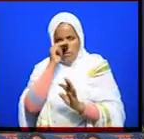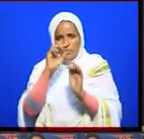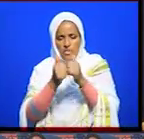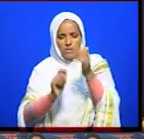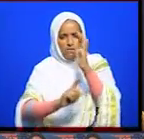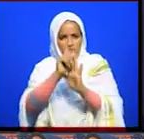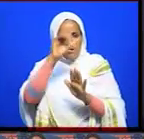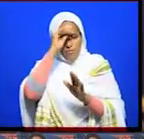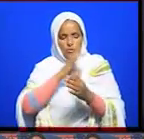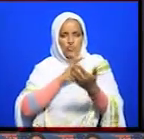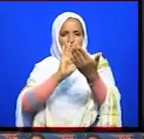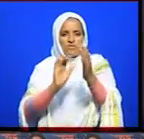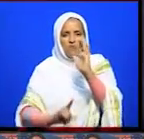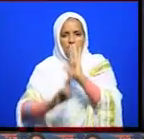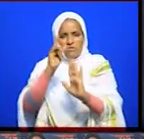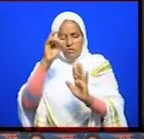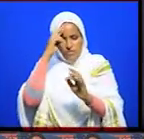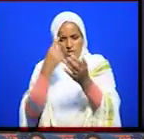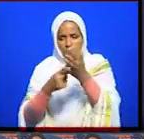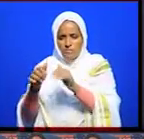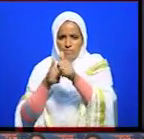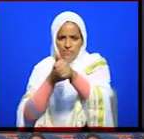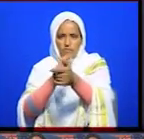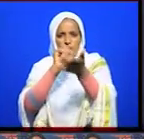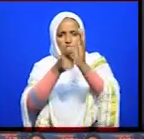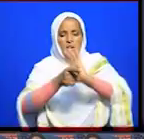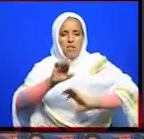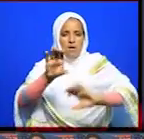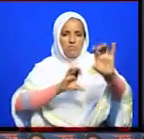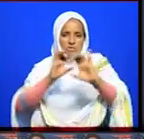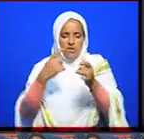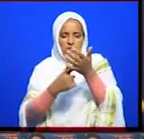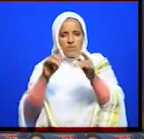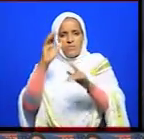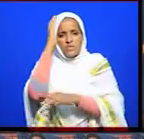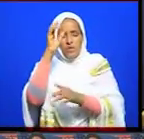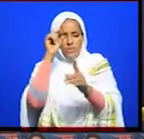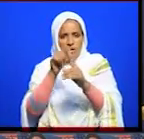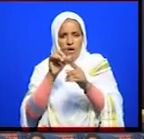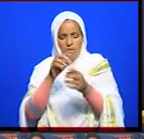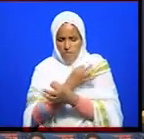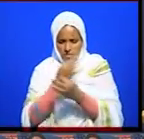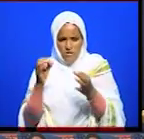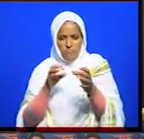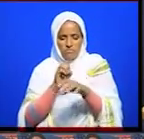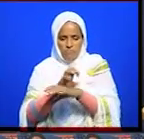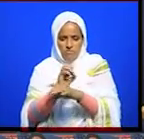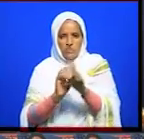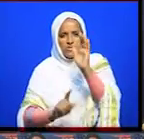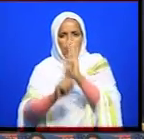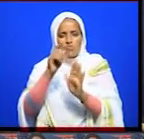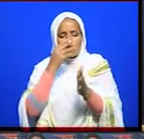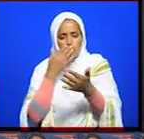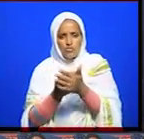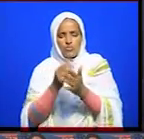በዚህ ሁሉ በእግዚአብሔርና በሰው ፊት እንዳደገ እኛም እሱን ነውና አብነት እንዳደርገው በዚህ በእግዚአብሔር ቃል ተኮትኩተው እንዲያድጉ በጥሩ